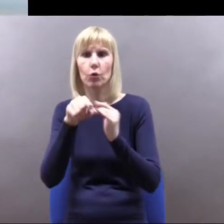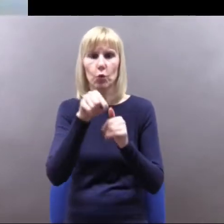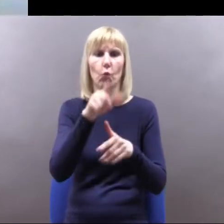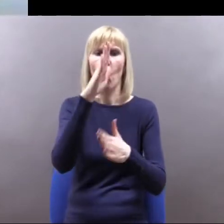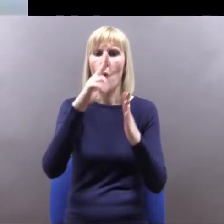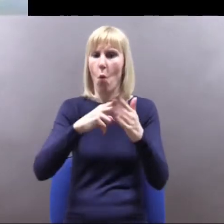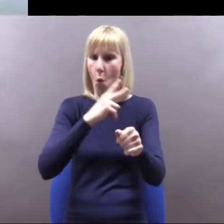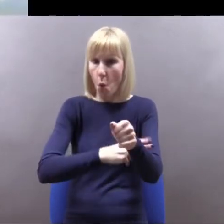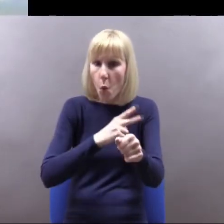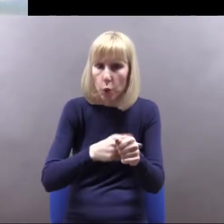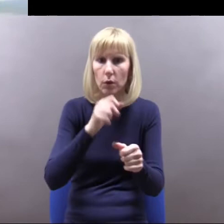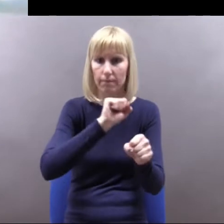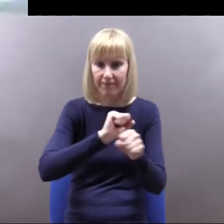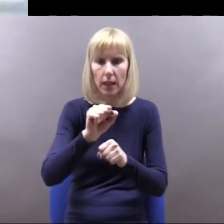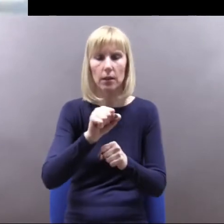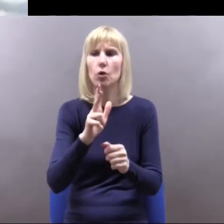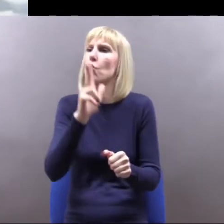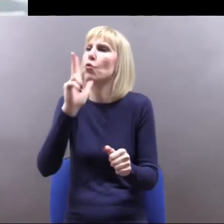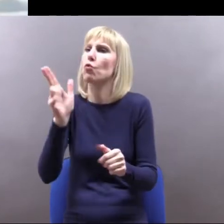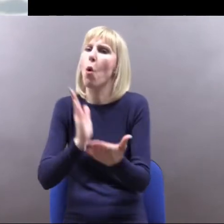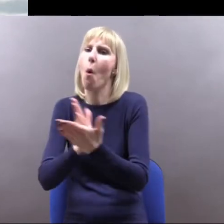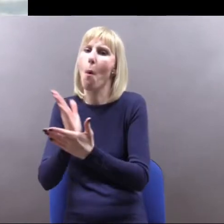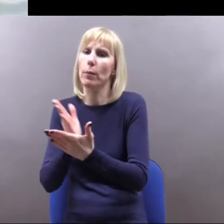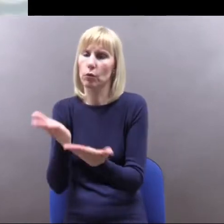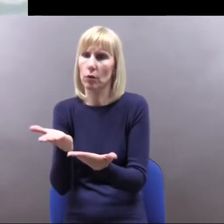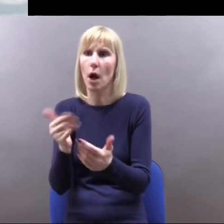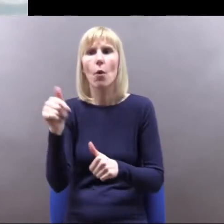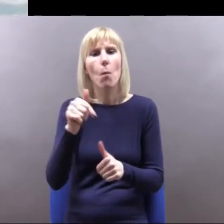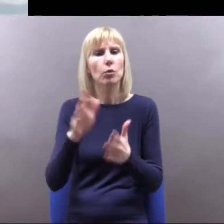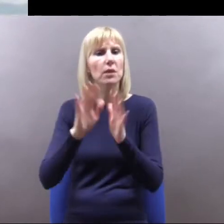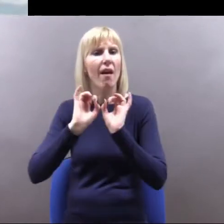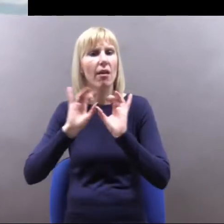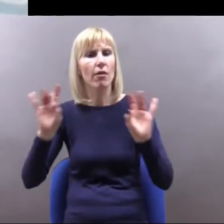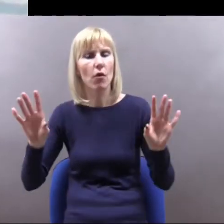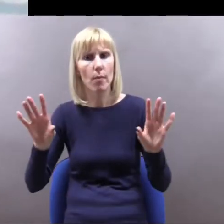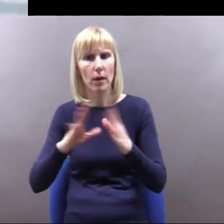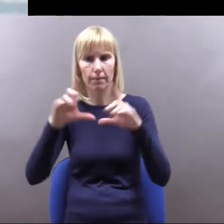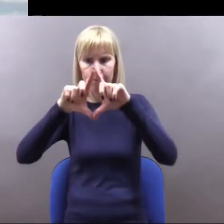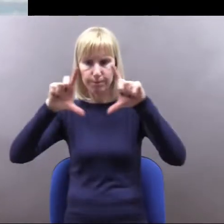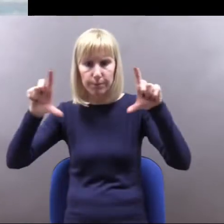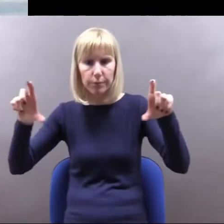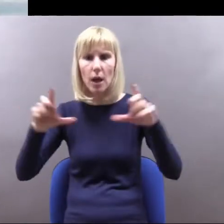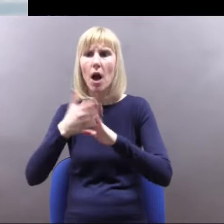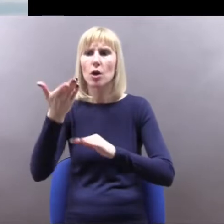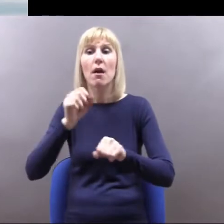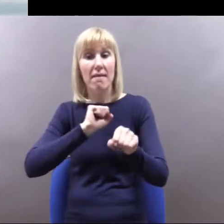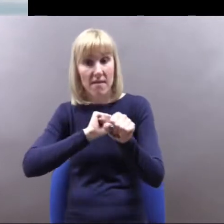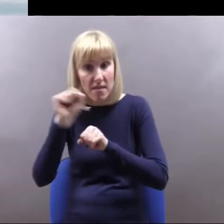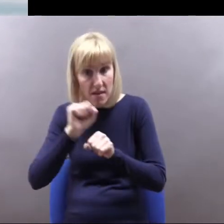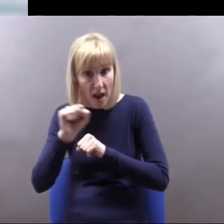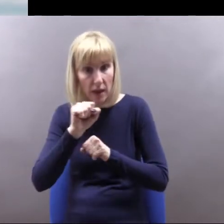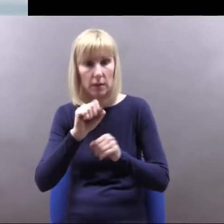urzędu musi być z jednej strony precyzyjna informacja przy wejściu, że to urządzenie jest